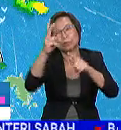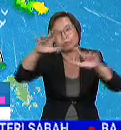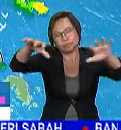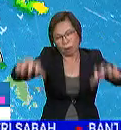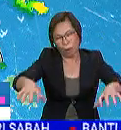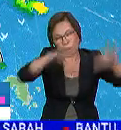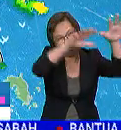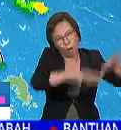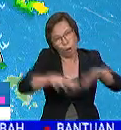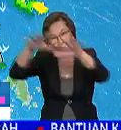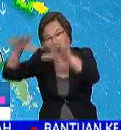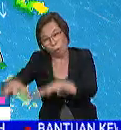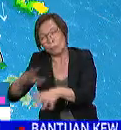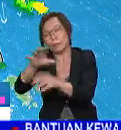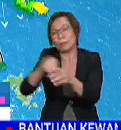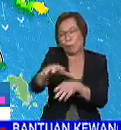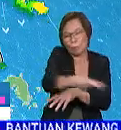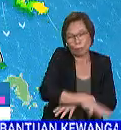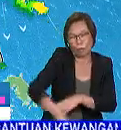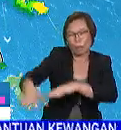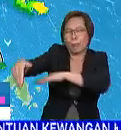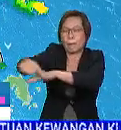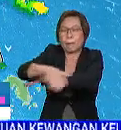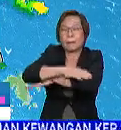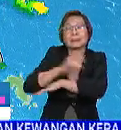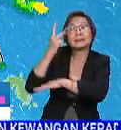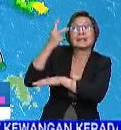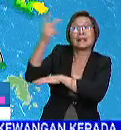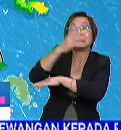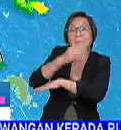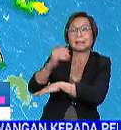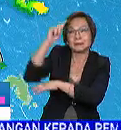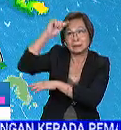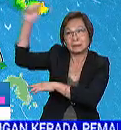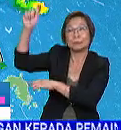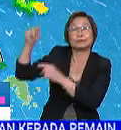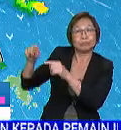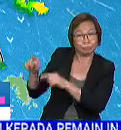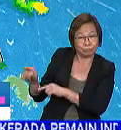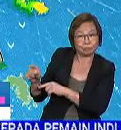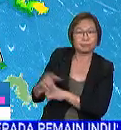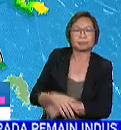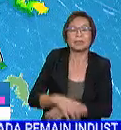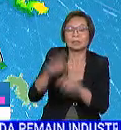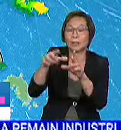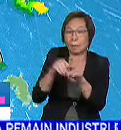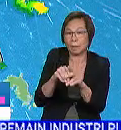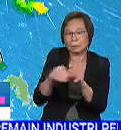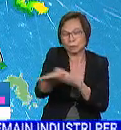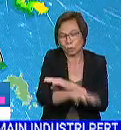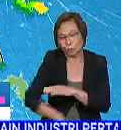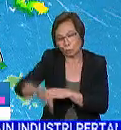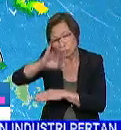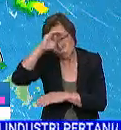tempat melibatkan kawasan di sekitar pesisir pantai Kelantan dan juga Terengganu. Termasuklah di